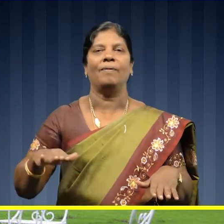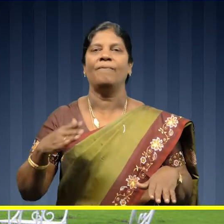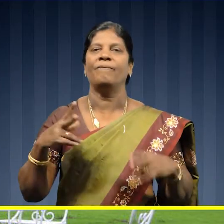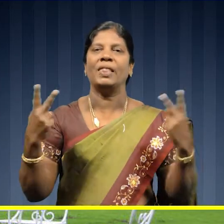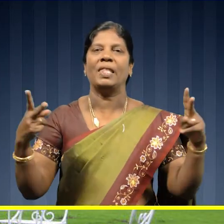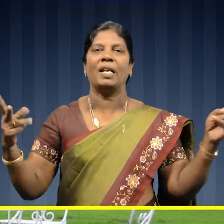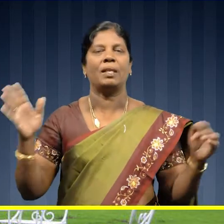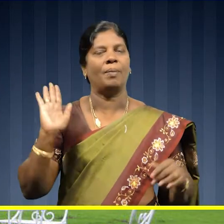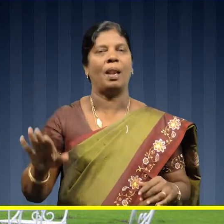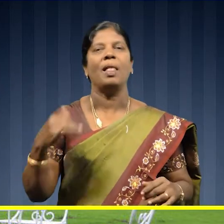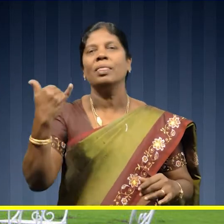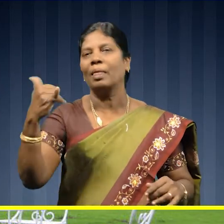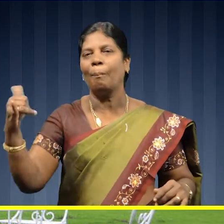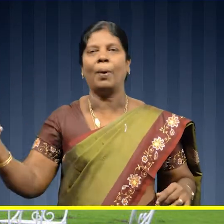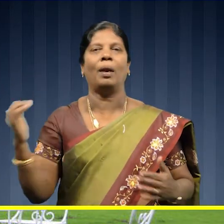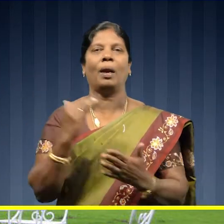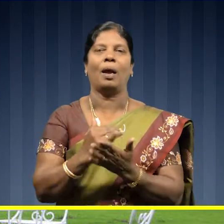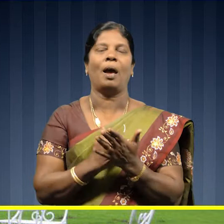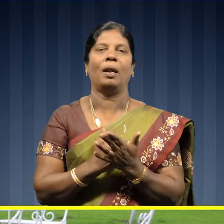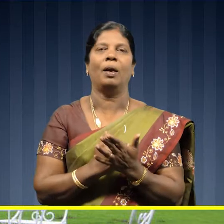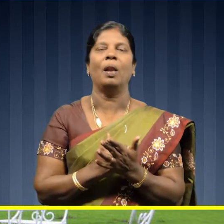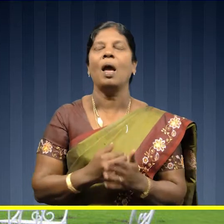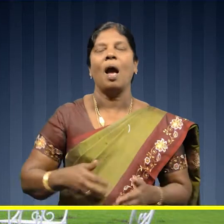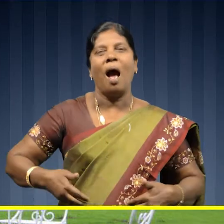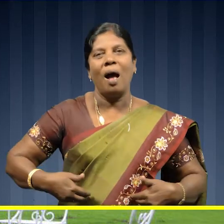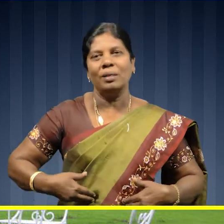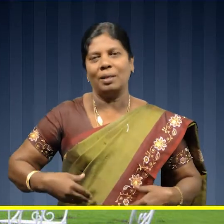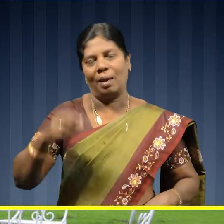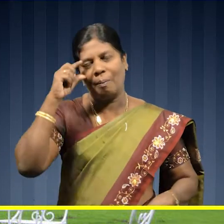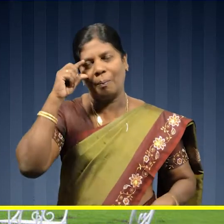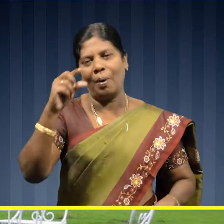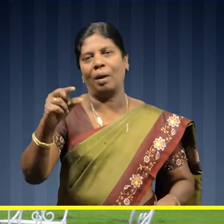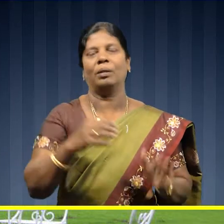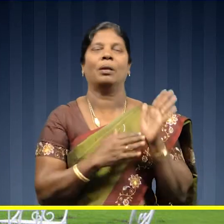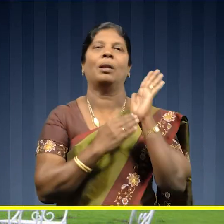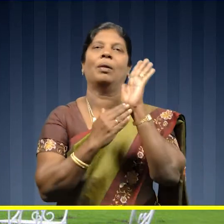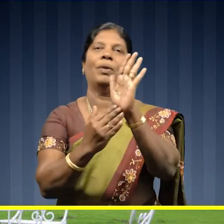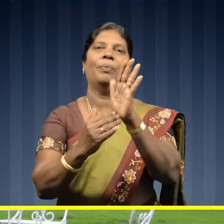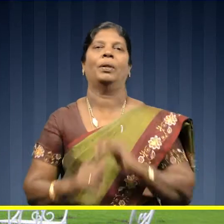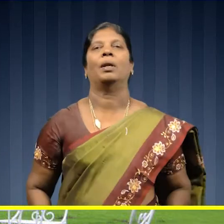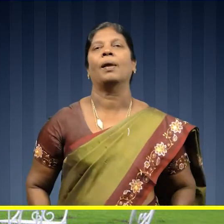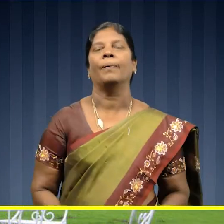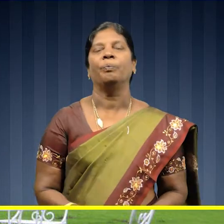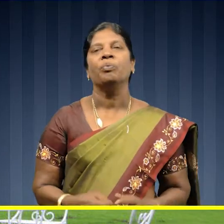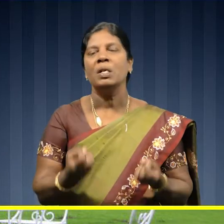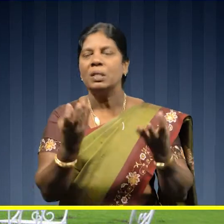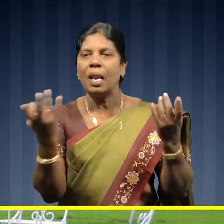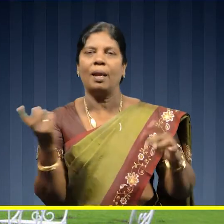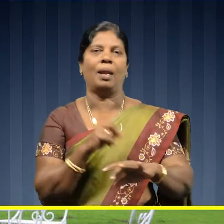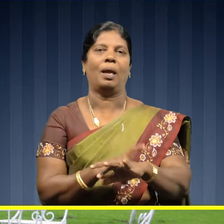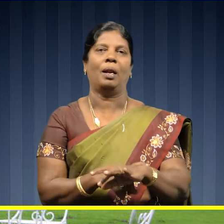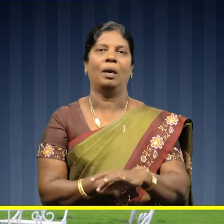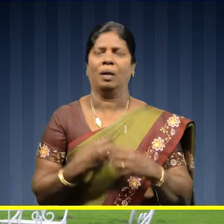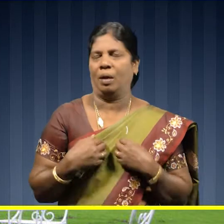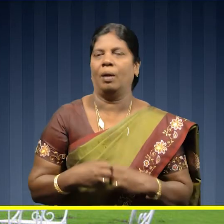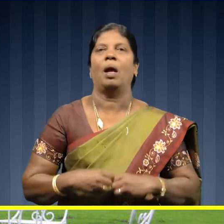இல்லாமல் தவறான காரியங்களில் அவர்களுக்கு இருக்கும் ரசனையை அவர்கள் வெளிப்படுத்துகிறார்கள். சில